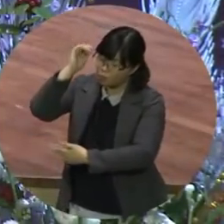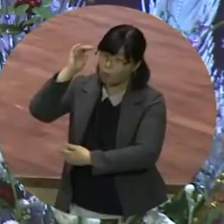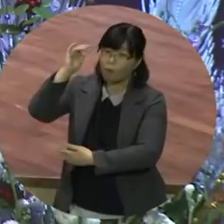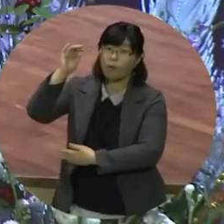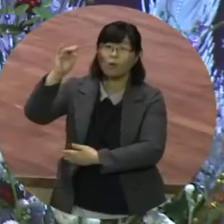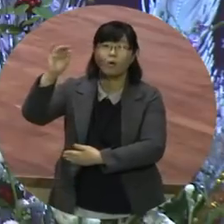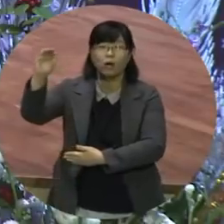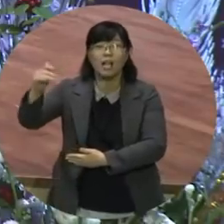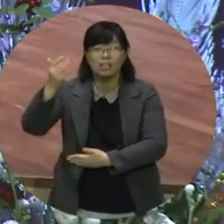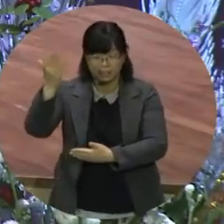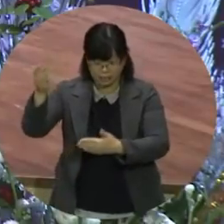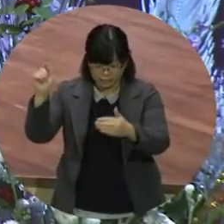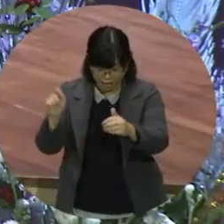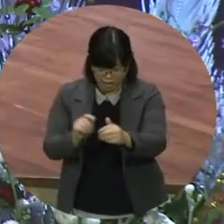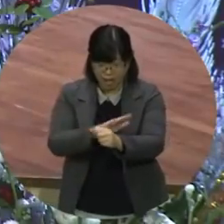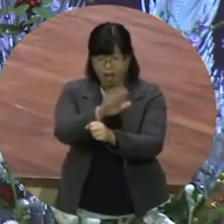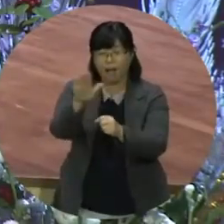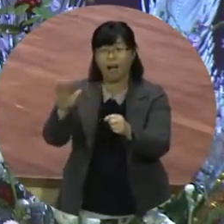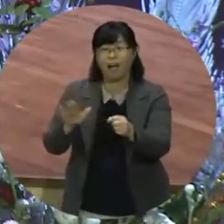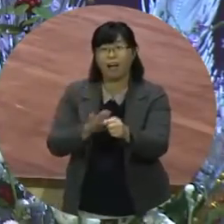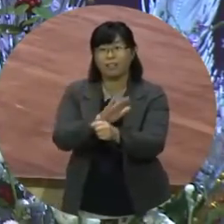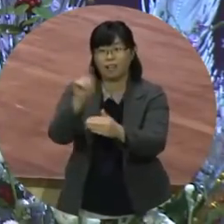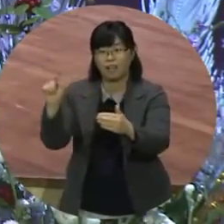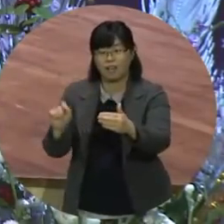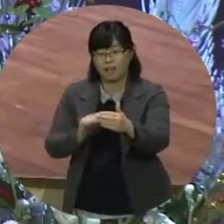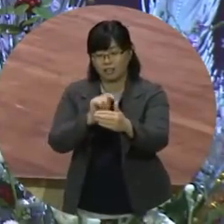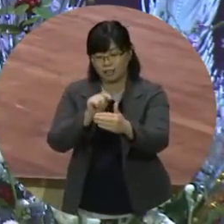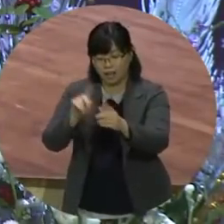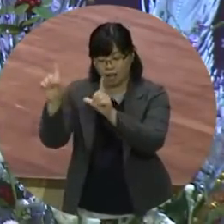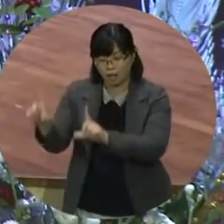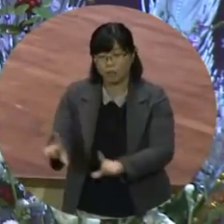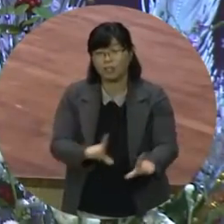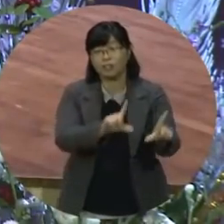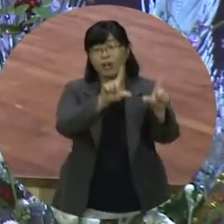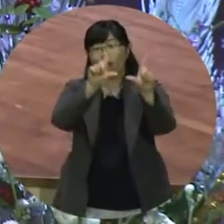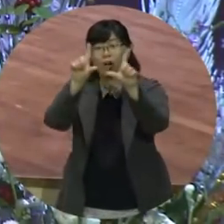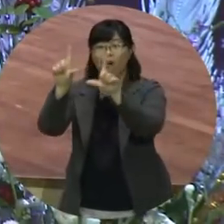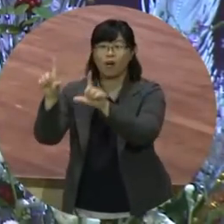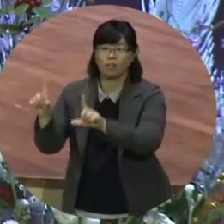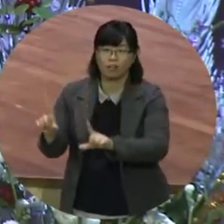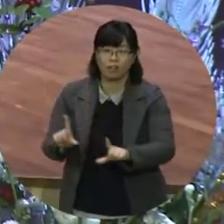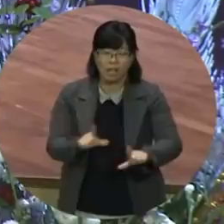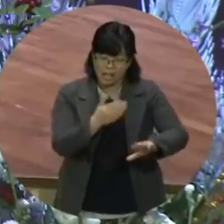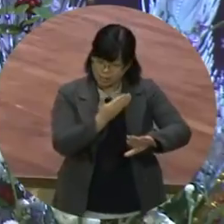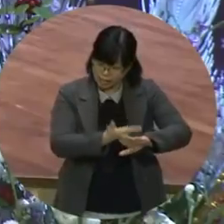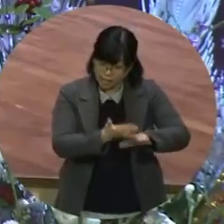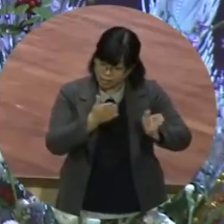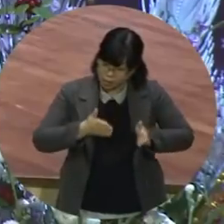살면서